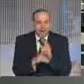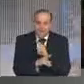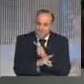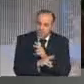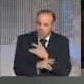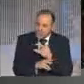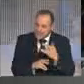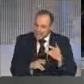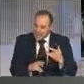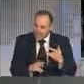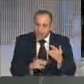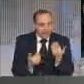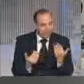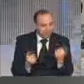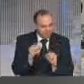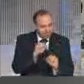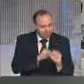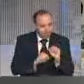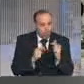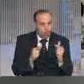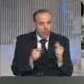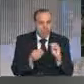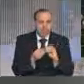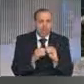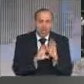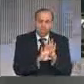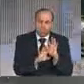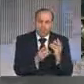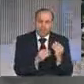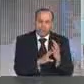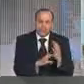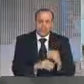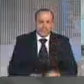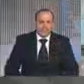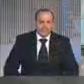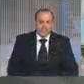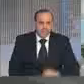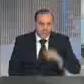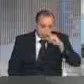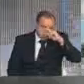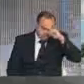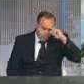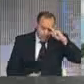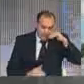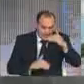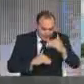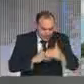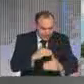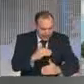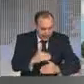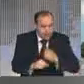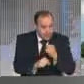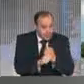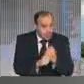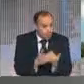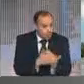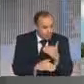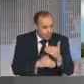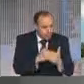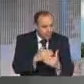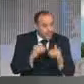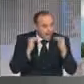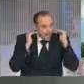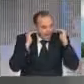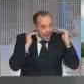والسلامه والانتظام وتعاني من الاكتظاظ ان شاء الله يعني التقدم في في المشروع ولا الاشغال باش